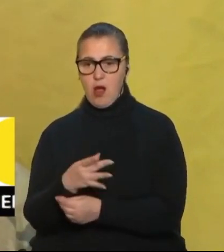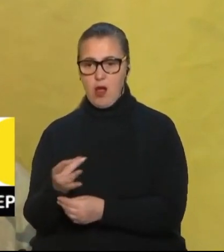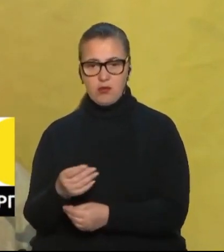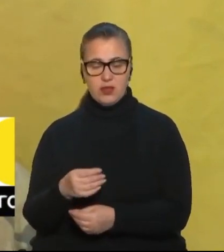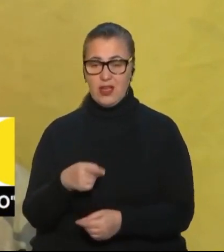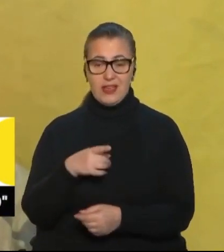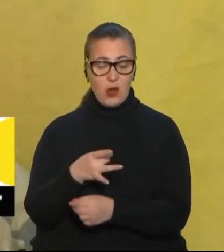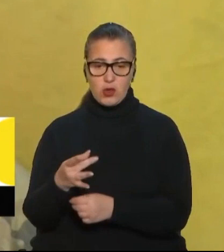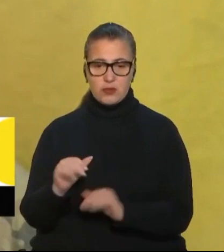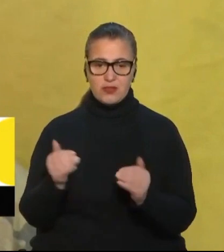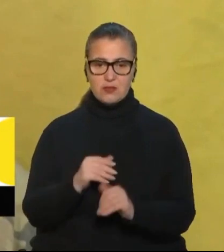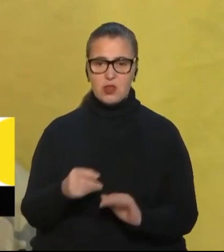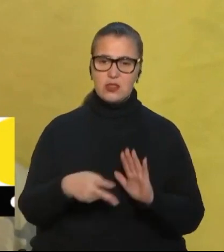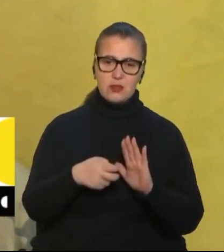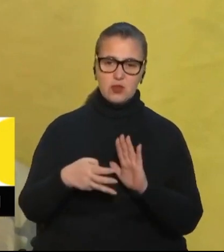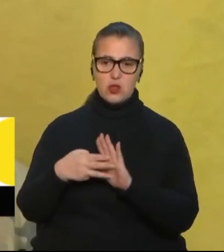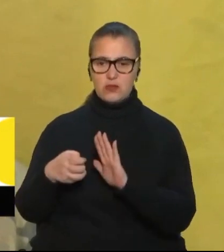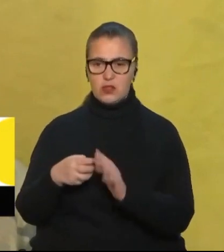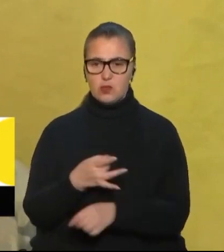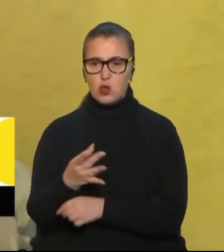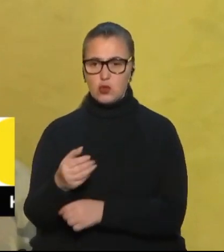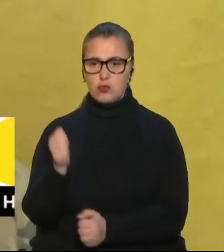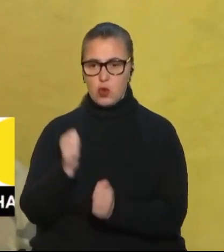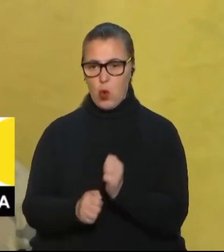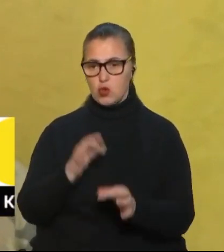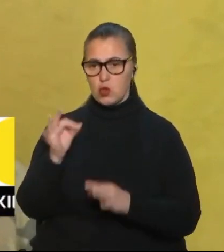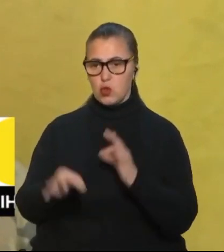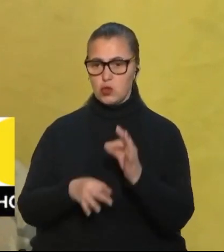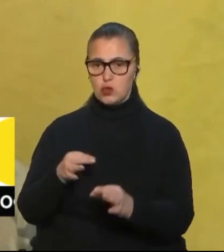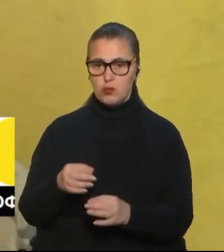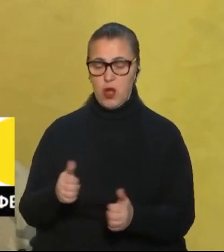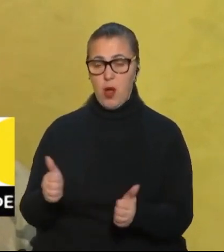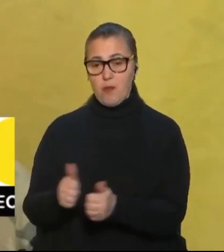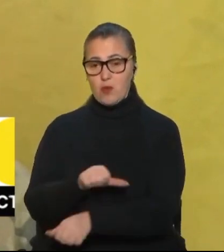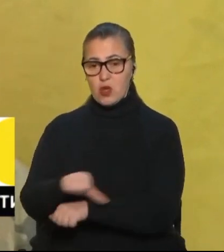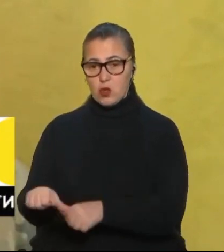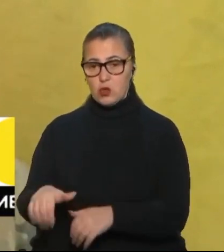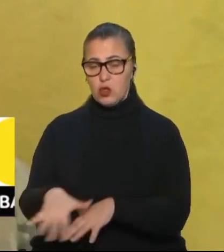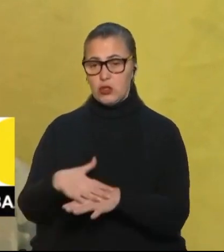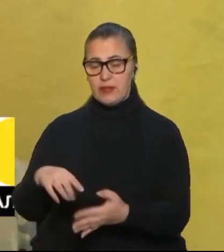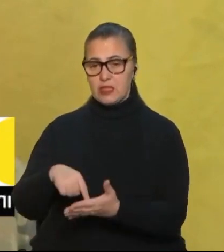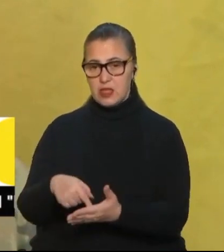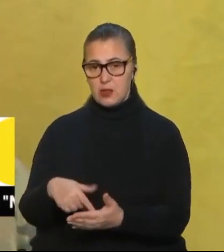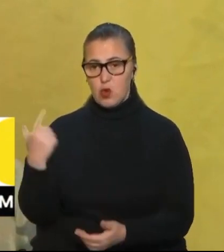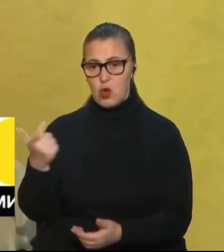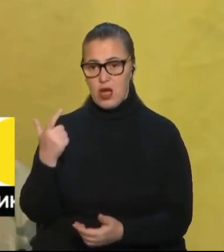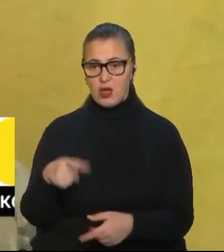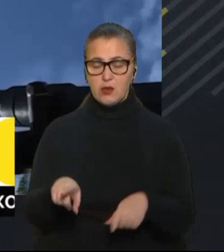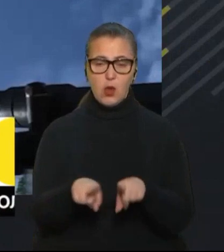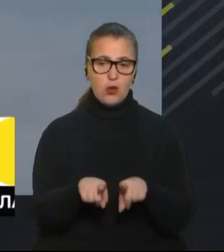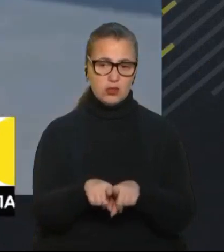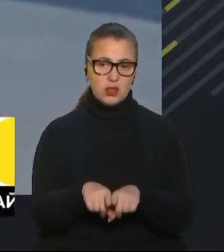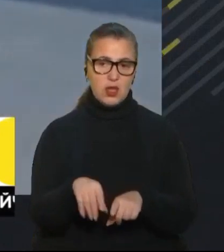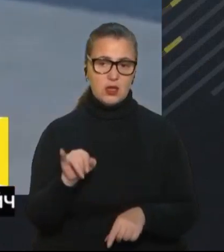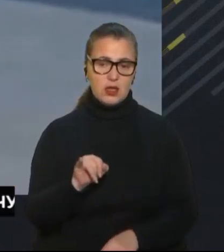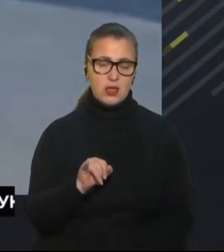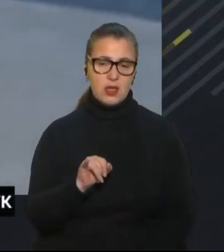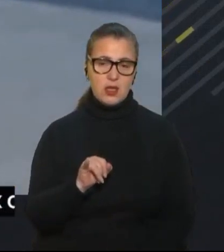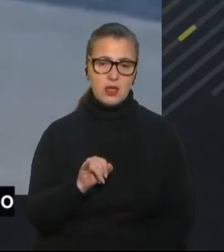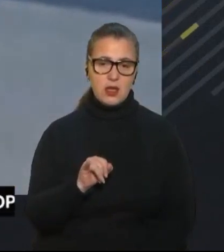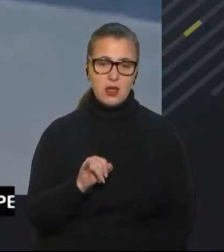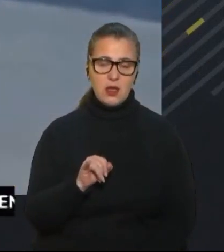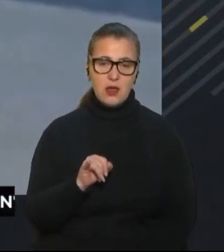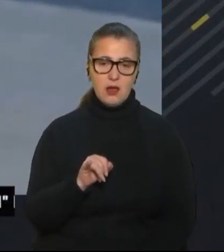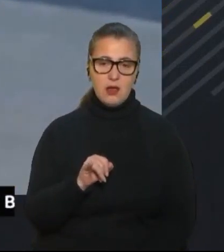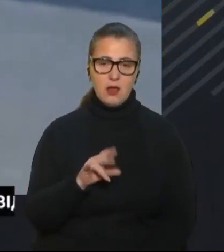700 до 800 обстрілів щодоби, як по прикордонним населеним пунктам Харківщини, так і